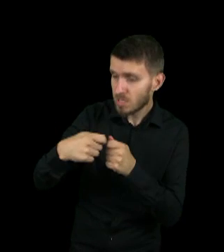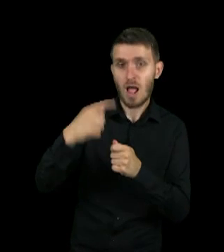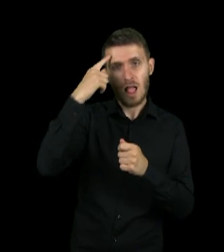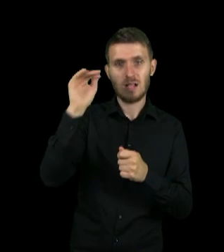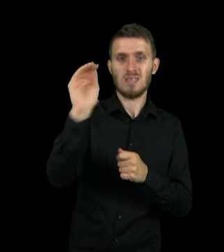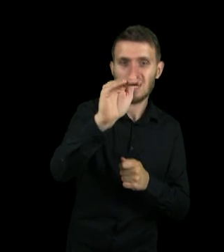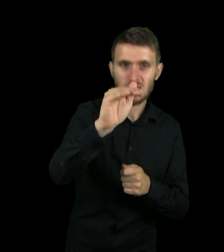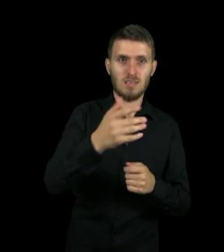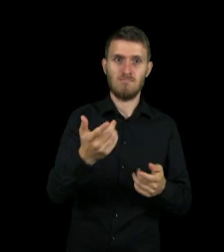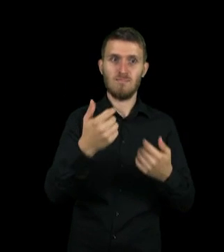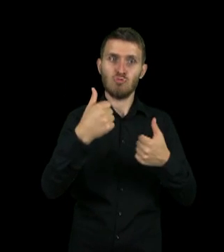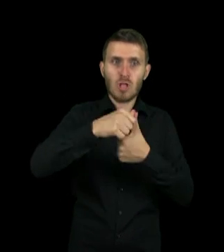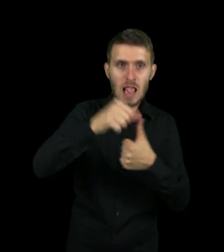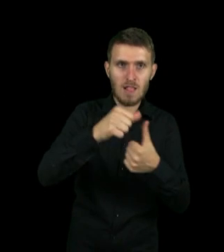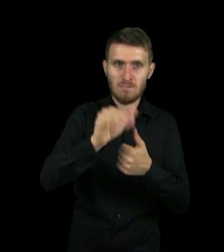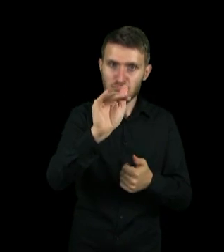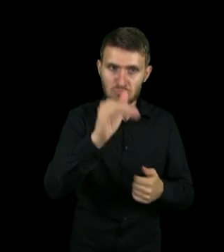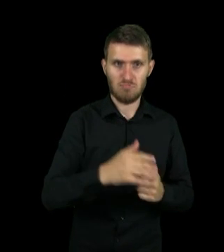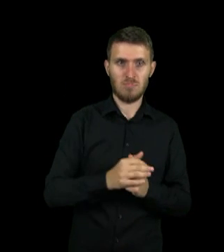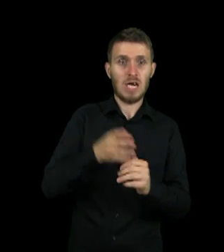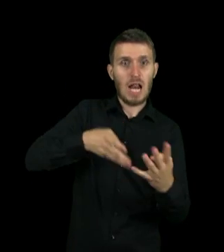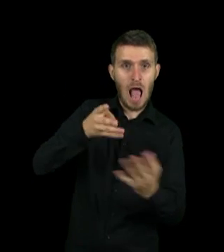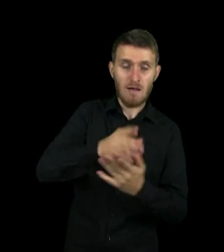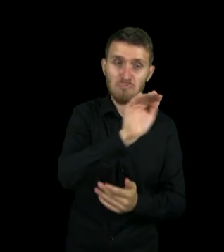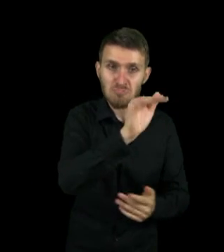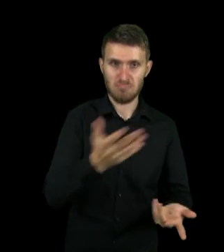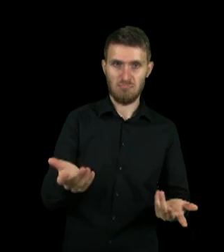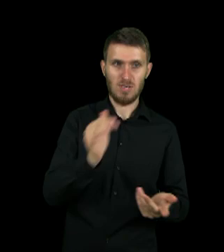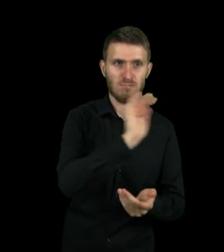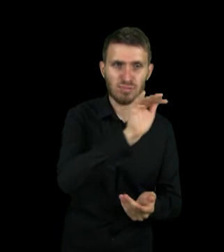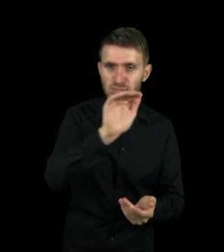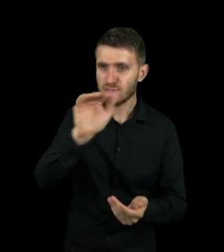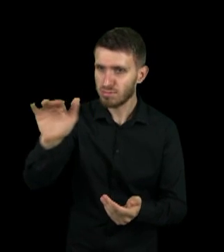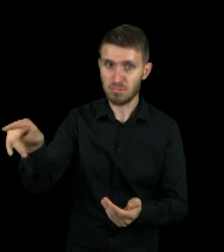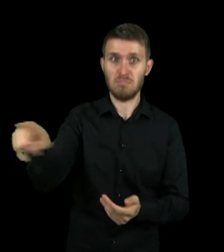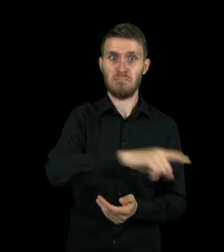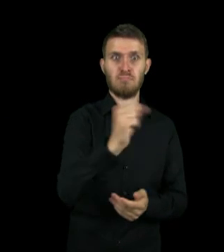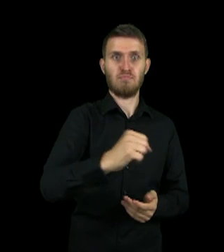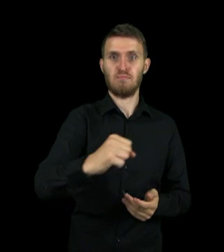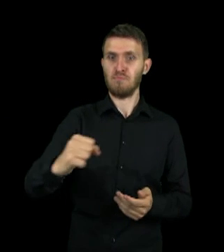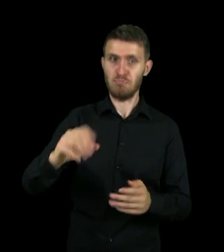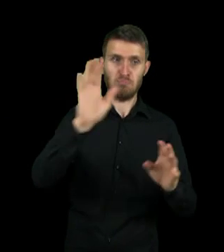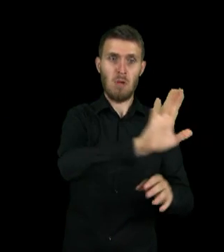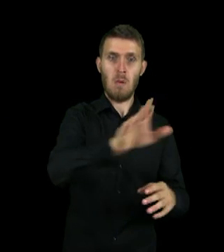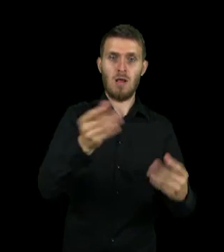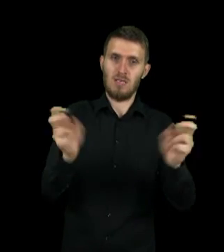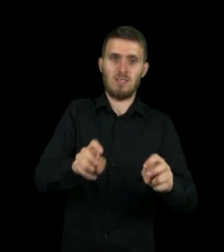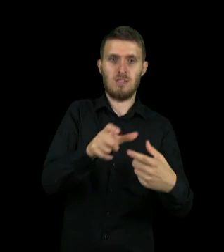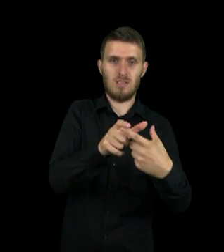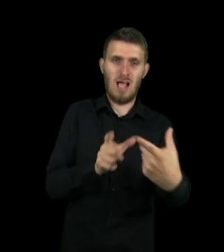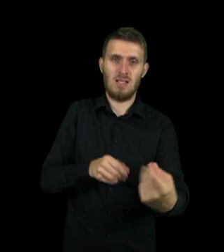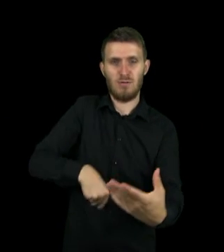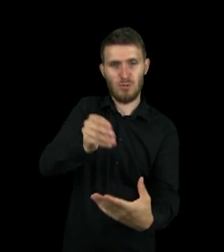skapuje szewca może Ściągnie do sieci No nie wiem krawca detaliści Teraz zaczną